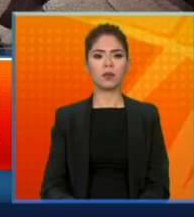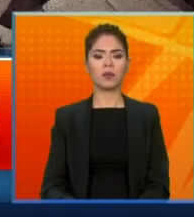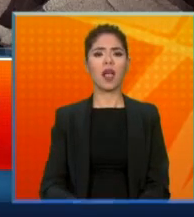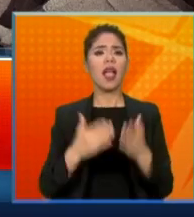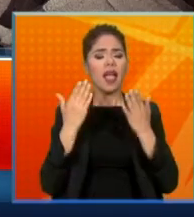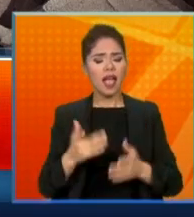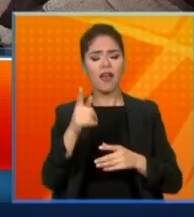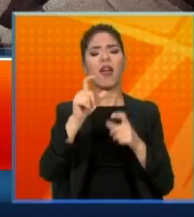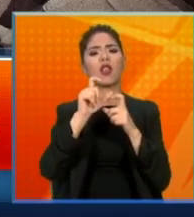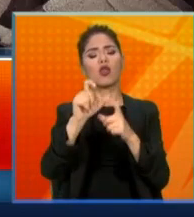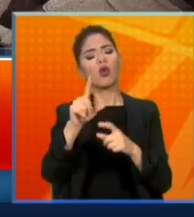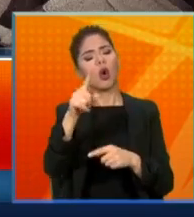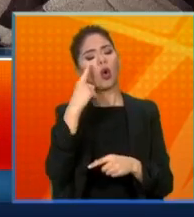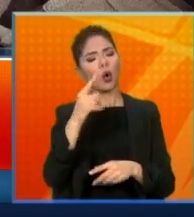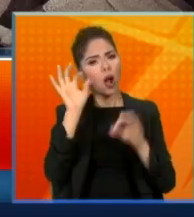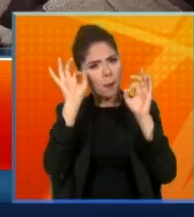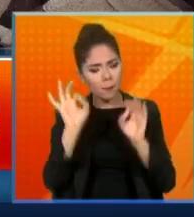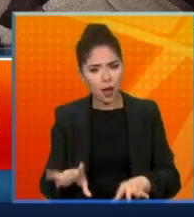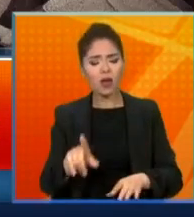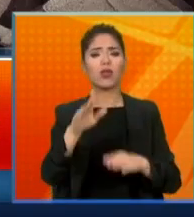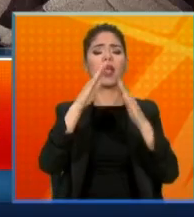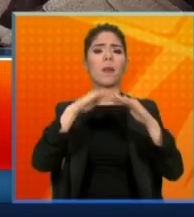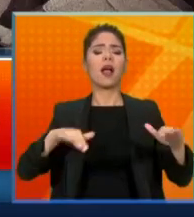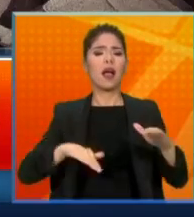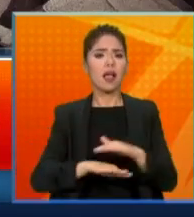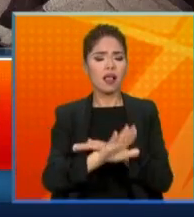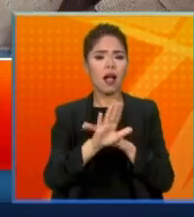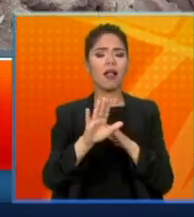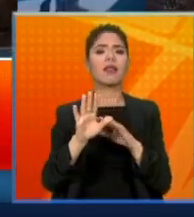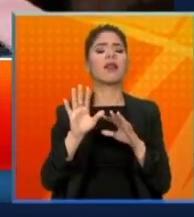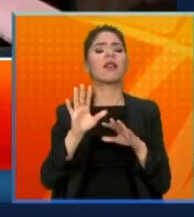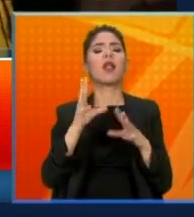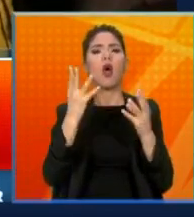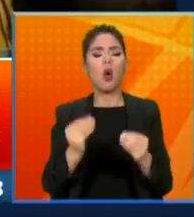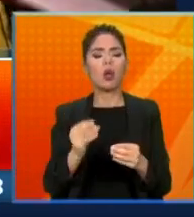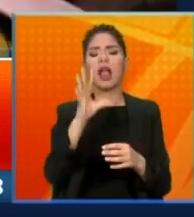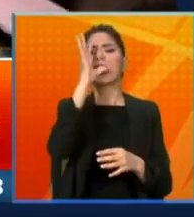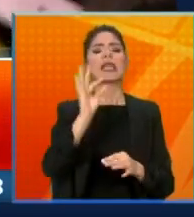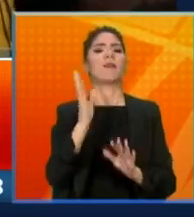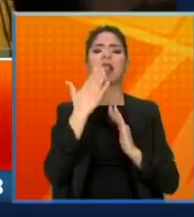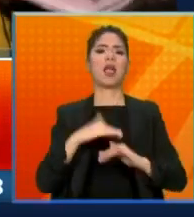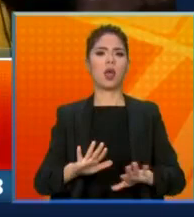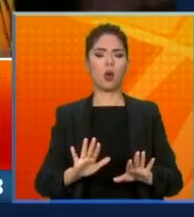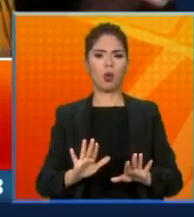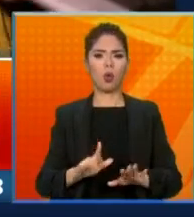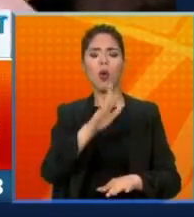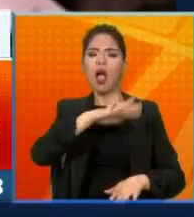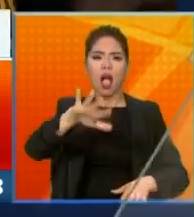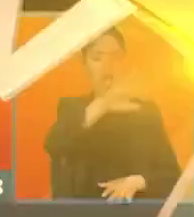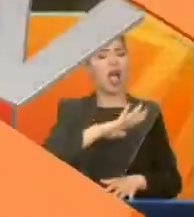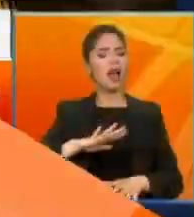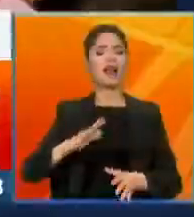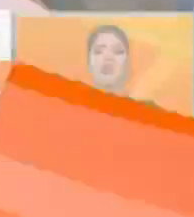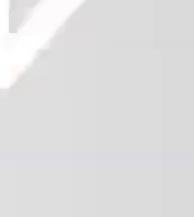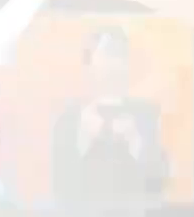Evet, hemen sorunuzla başlayalım. Göçük altında kalan, yıkık altında kalan hiç kimse yok. Kısa bir süre içinde herkes oradan